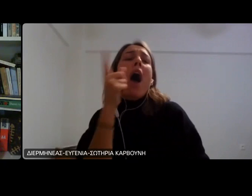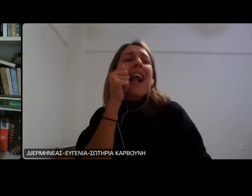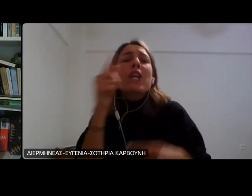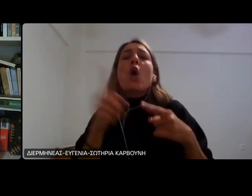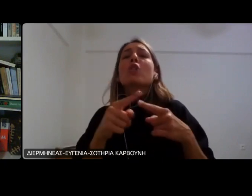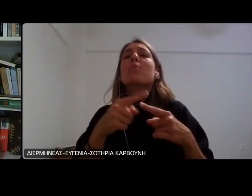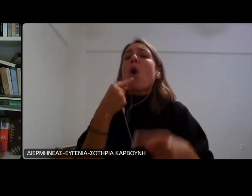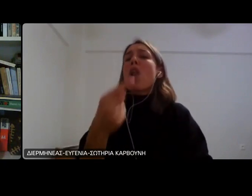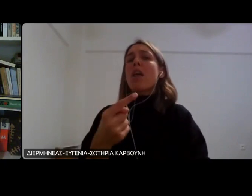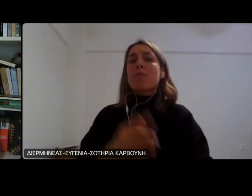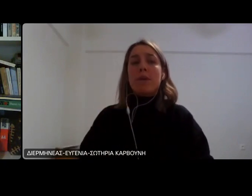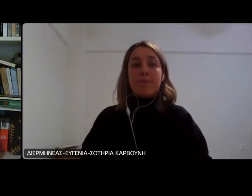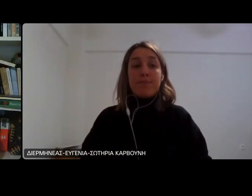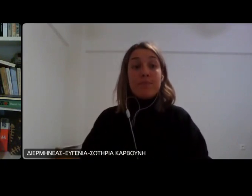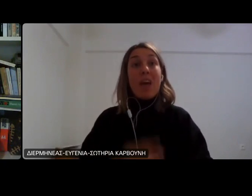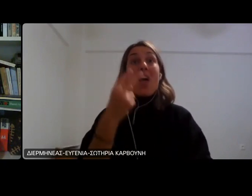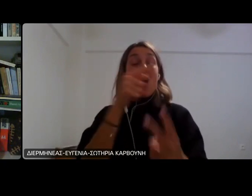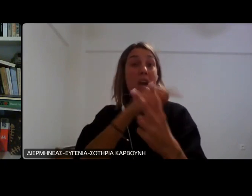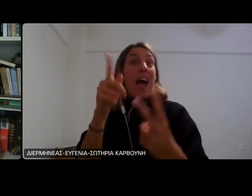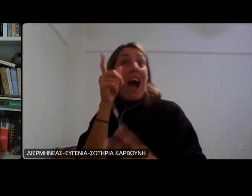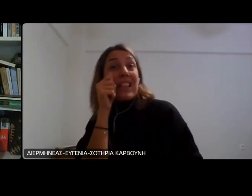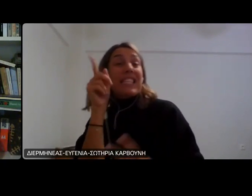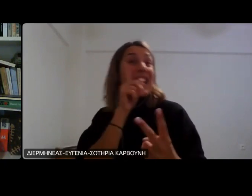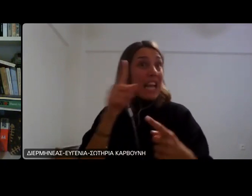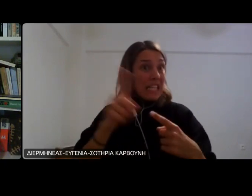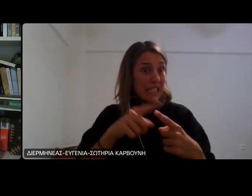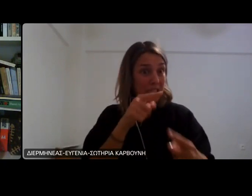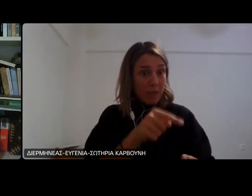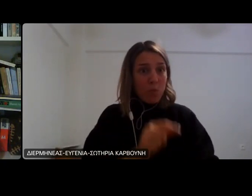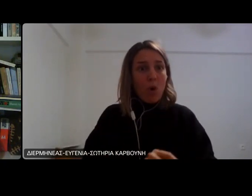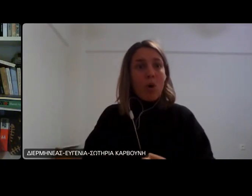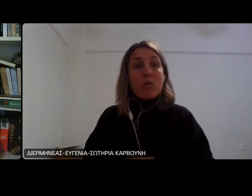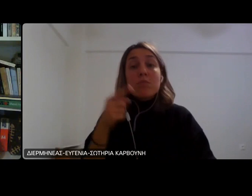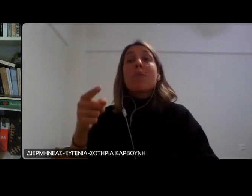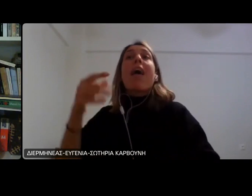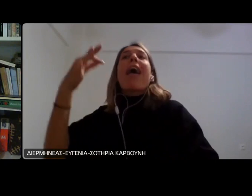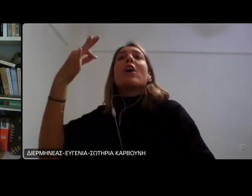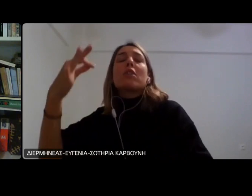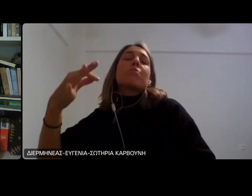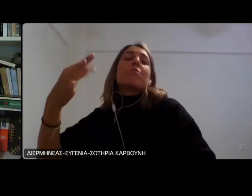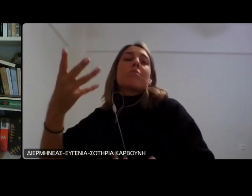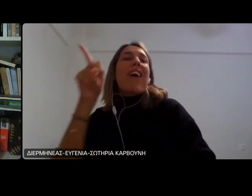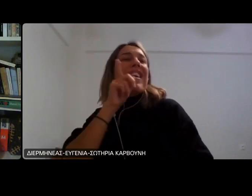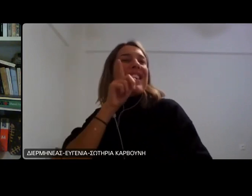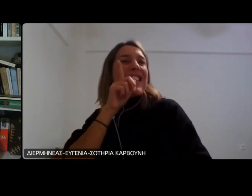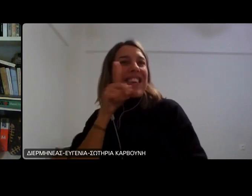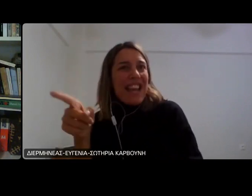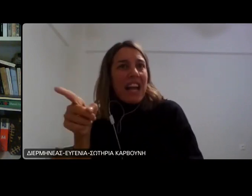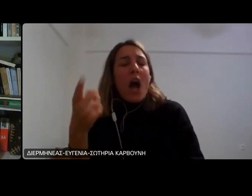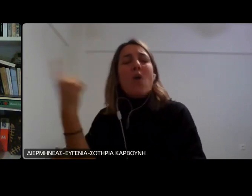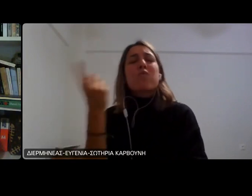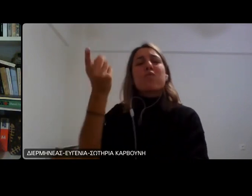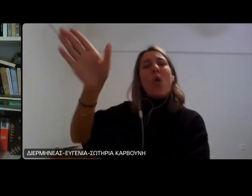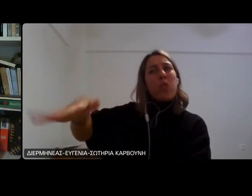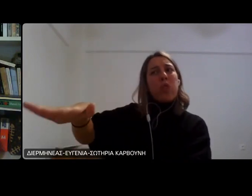Δεύτερον, η ταυτόχρονη χρήση δύο γραμματικών γενών αφήνει τελείως ανέπαφη την άνηση έμφυλη γλωσσική τάξη. Το θηλυκό γένος παραμένει δευτερεύον,